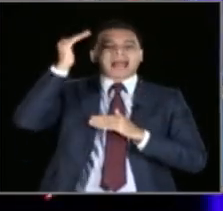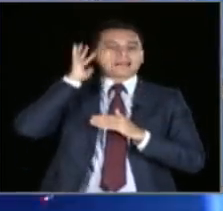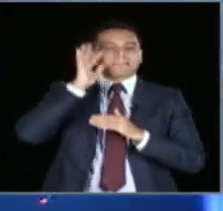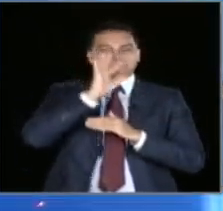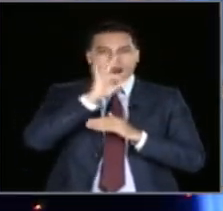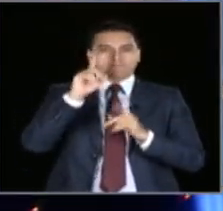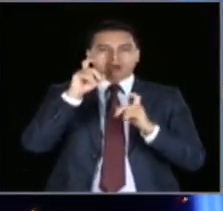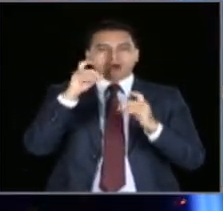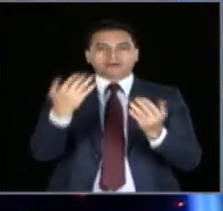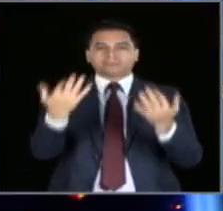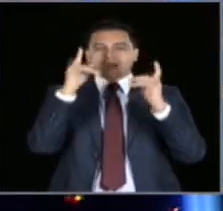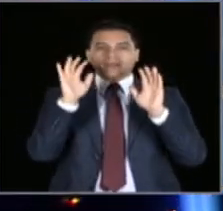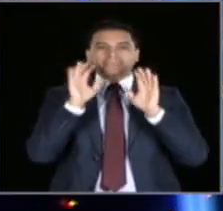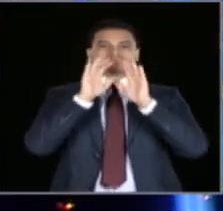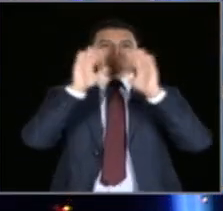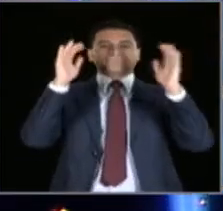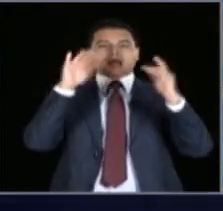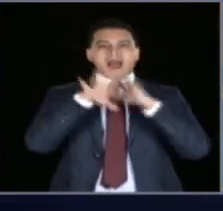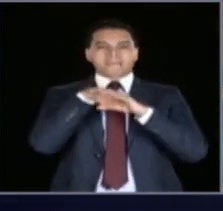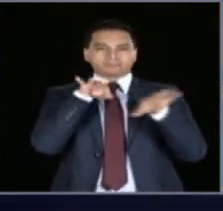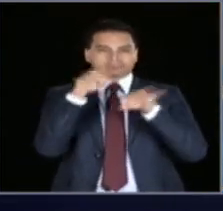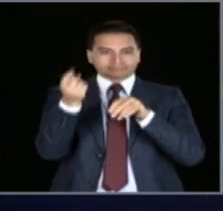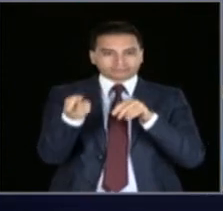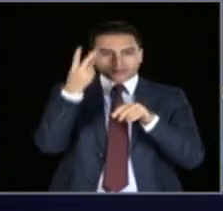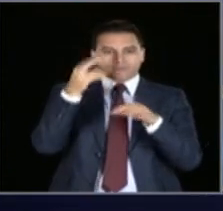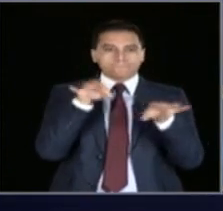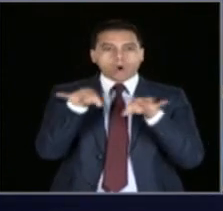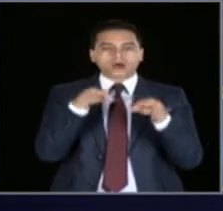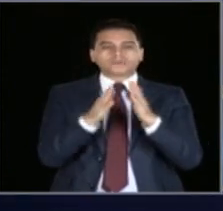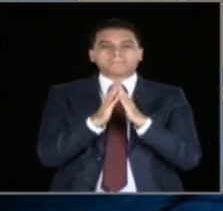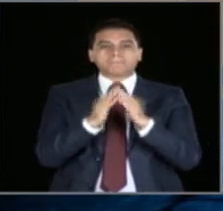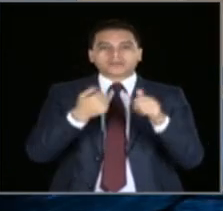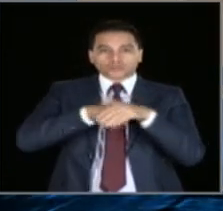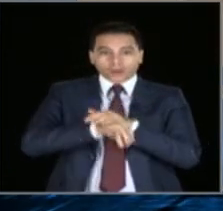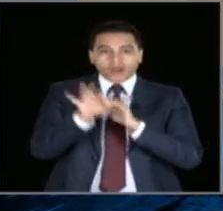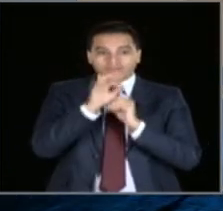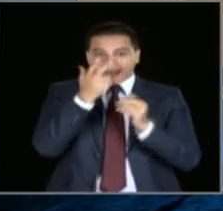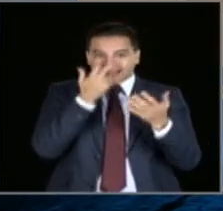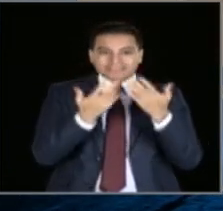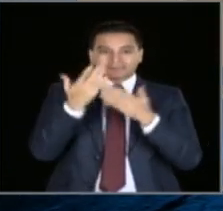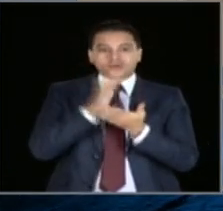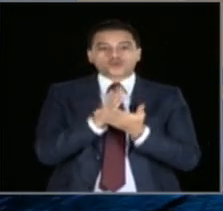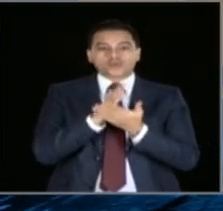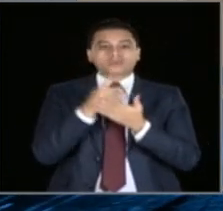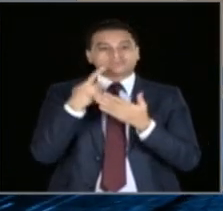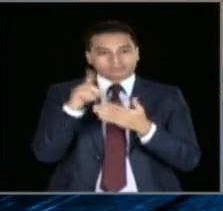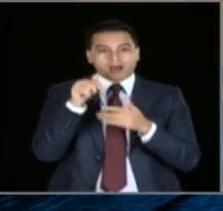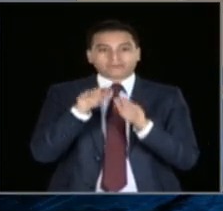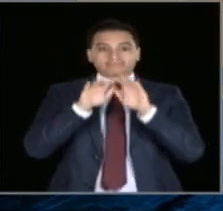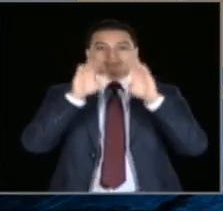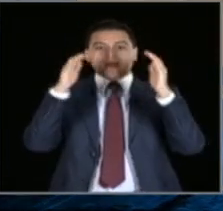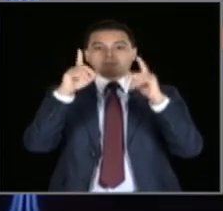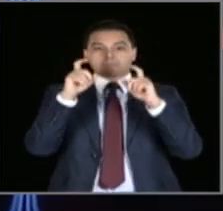اللي صممه كان مهندس مصري من أصل يوناني، إدريان دينينوس. طبعاً السد